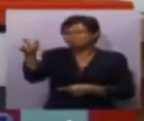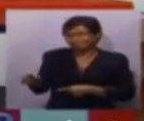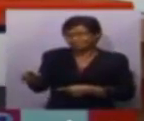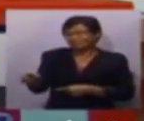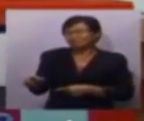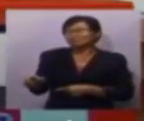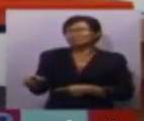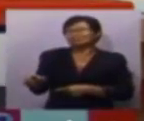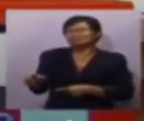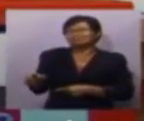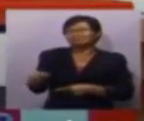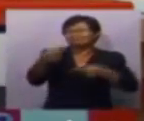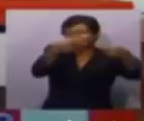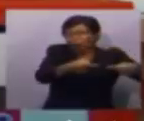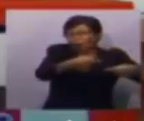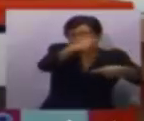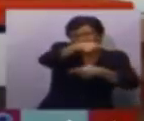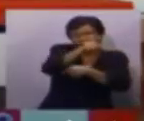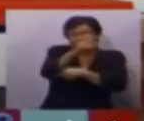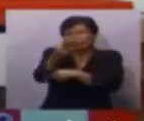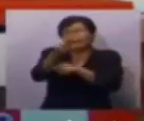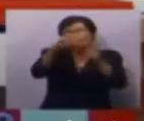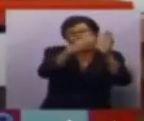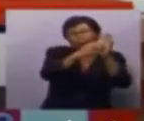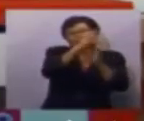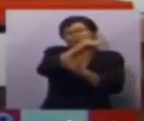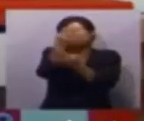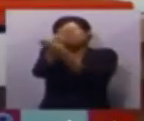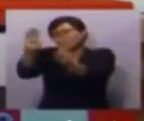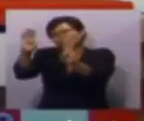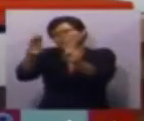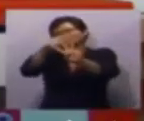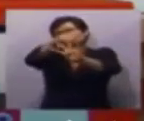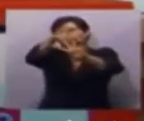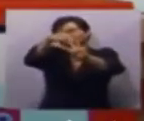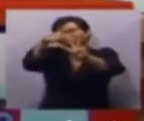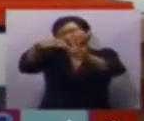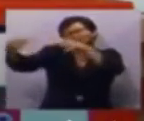selaku penyandang berdepan calon PKR, PAS dan Bebas.